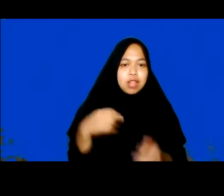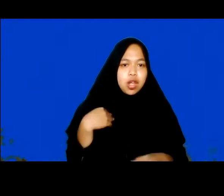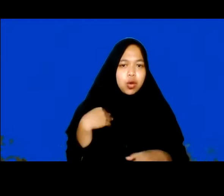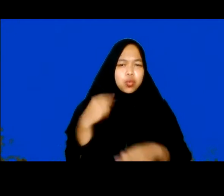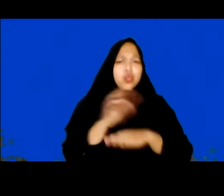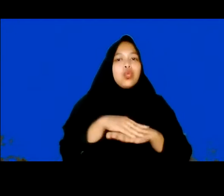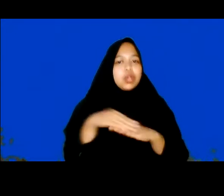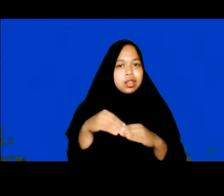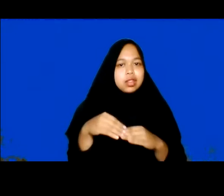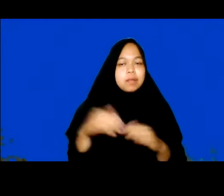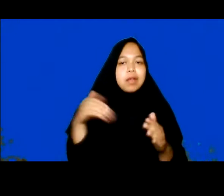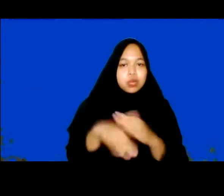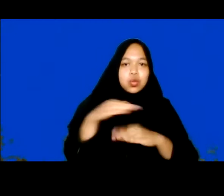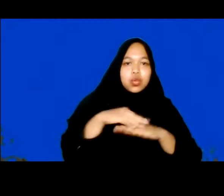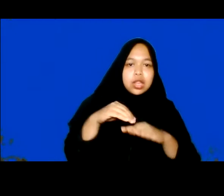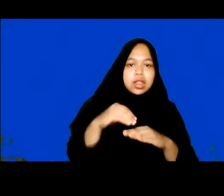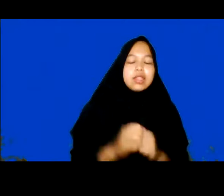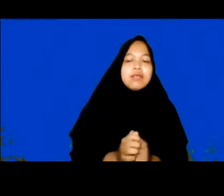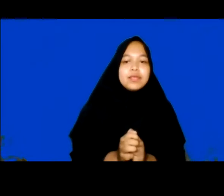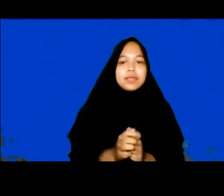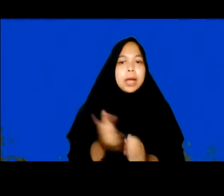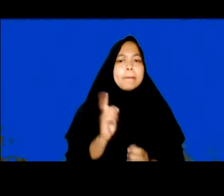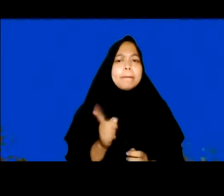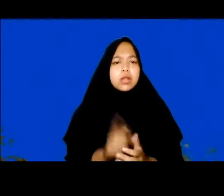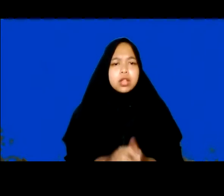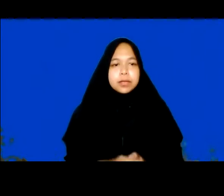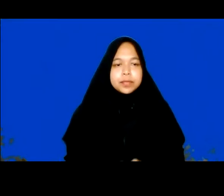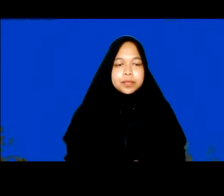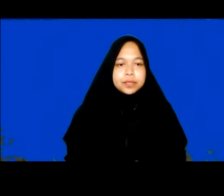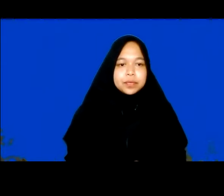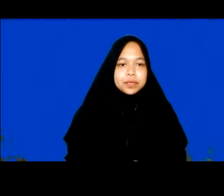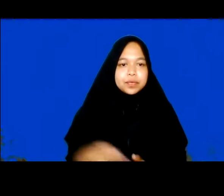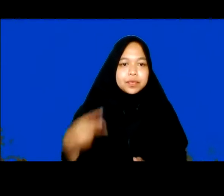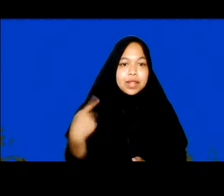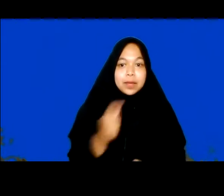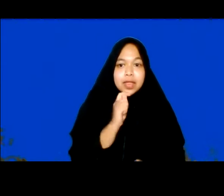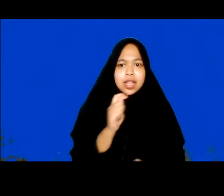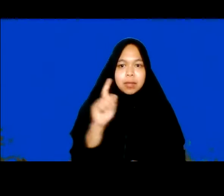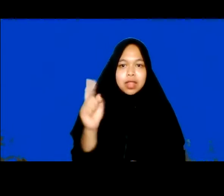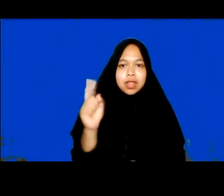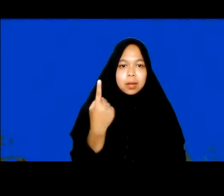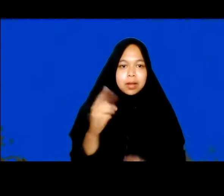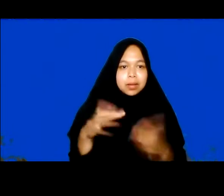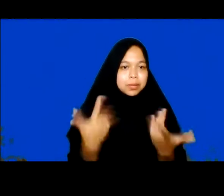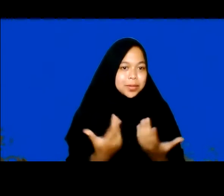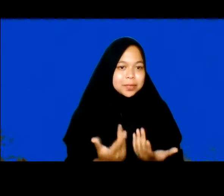Nah, sebenarnya dari terus ke, kita ke pertanyaan pertama tadi ya.